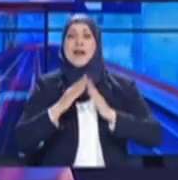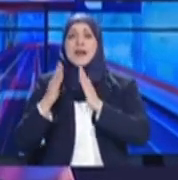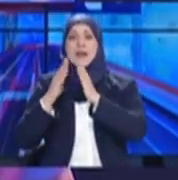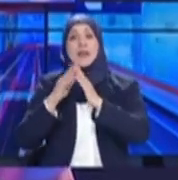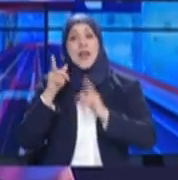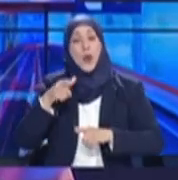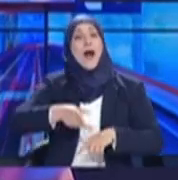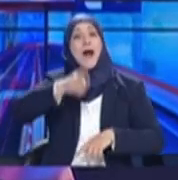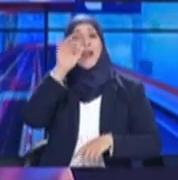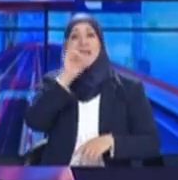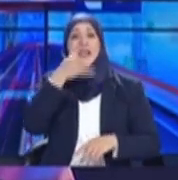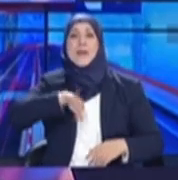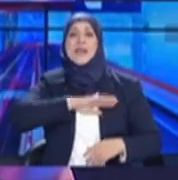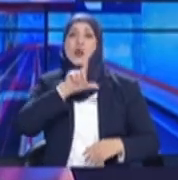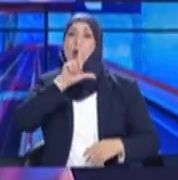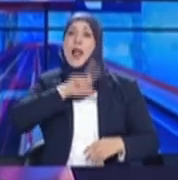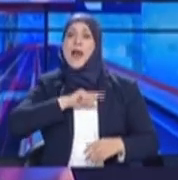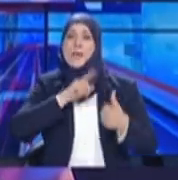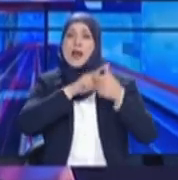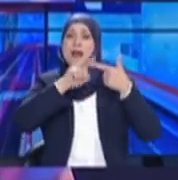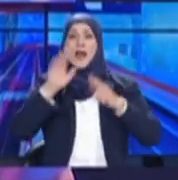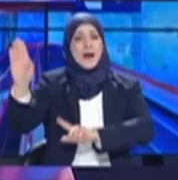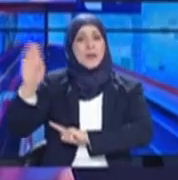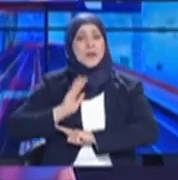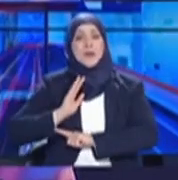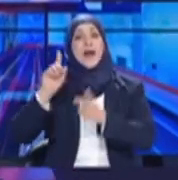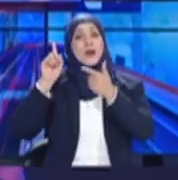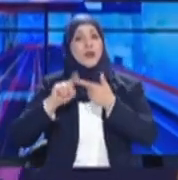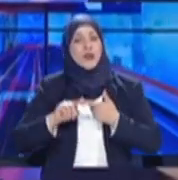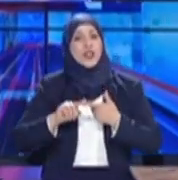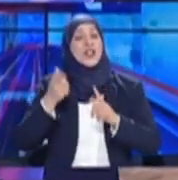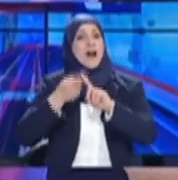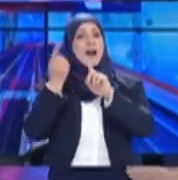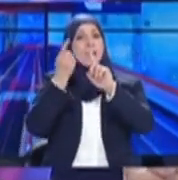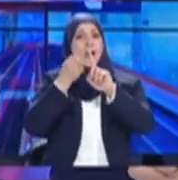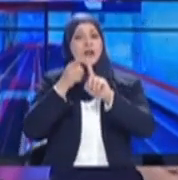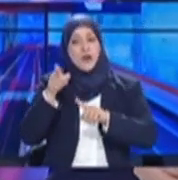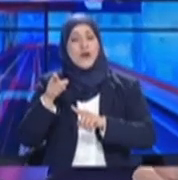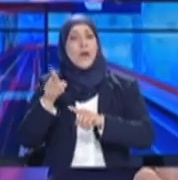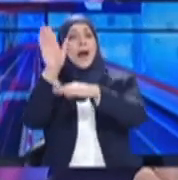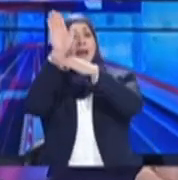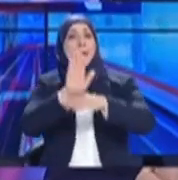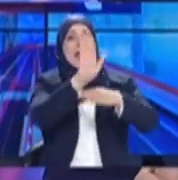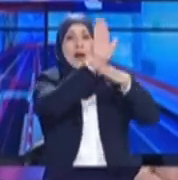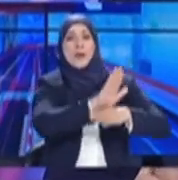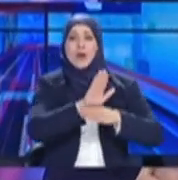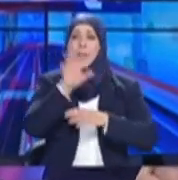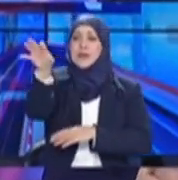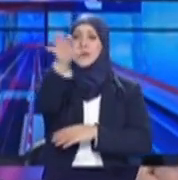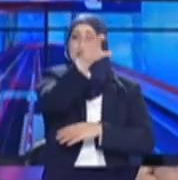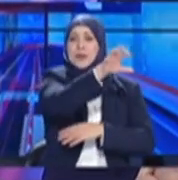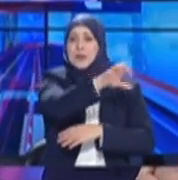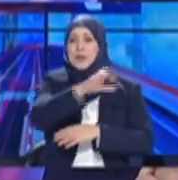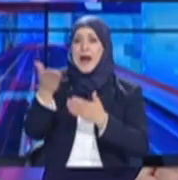قوات الامن الداخلي والحرس الوطني وكذلك الجيش الوطني التي تؤمن دوريات مشتركه